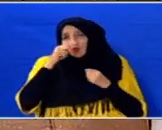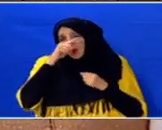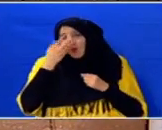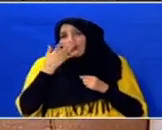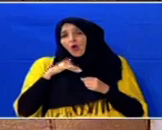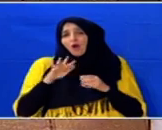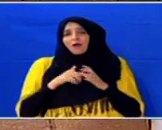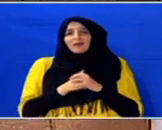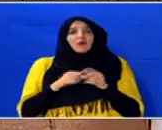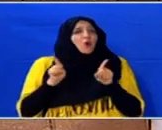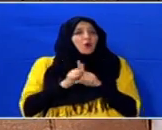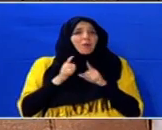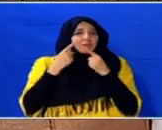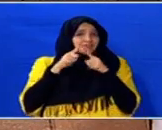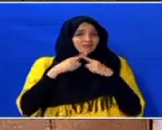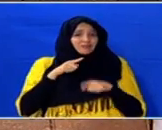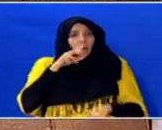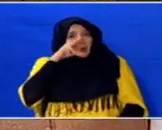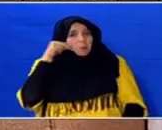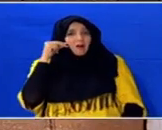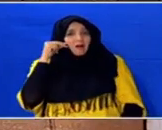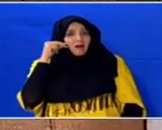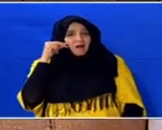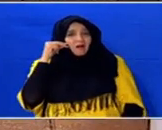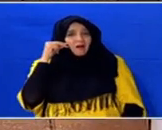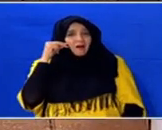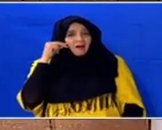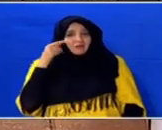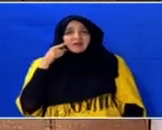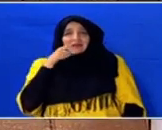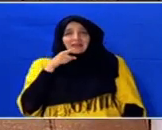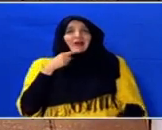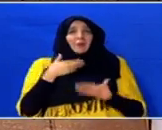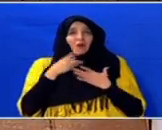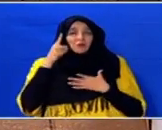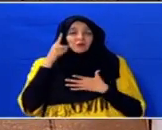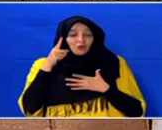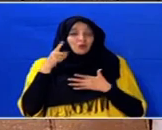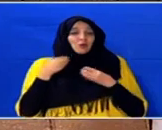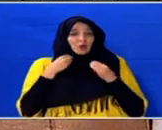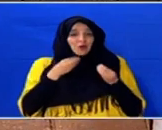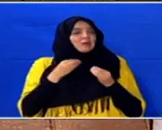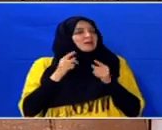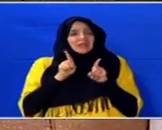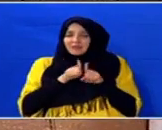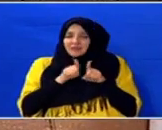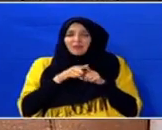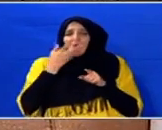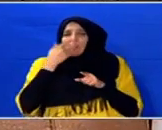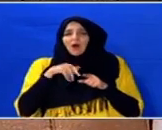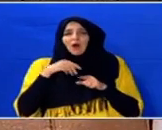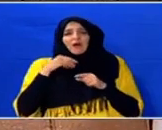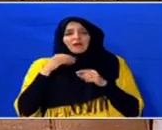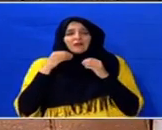نعم. كما اختلفت ألوان البشر وهي آية من آيات الله، اختلفت ألوان الحيوانات، فليس